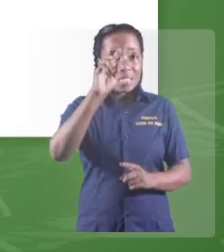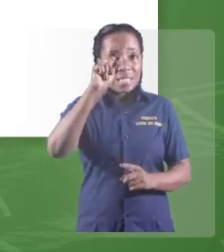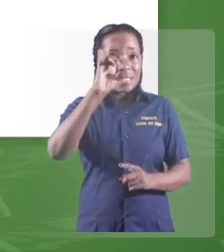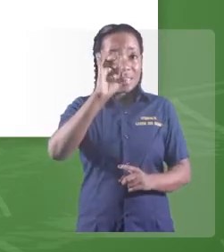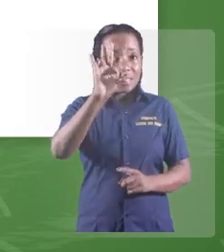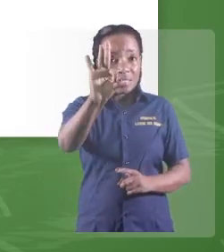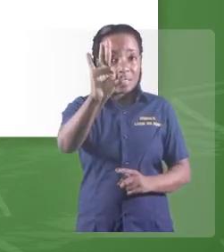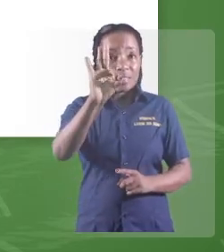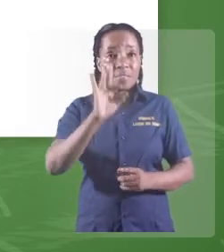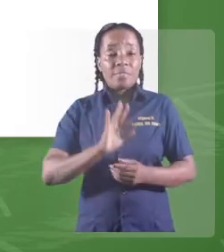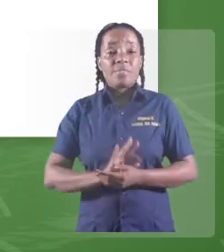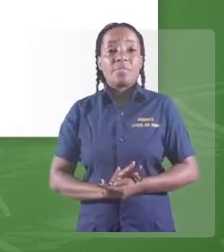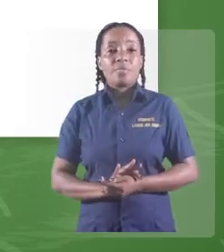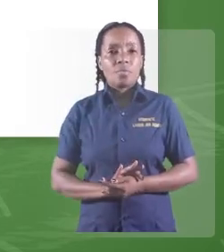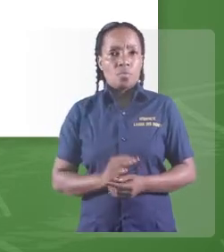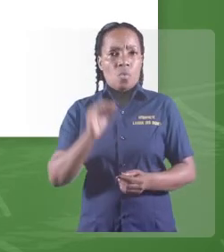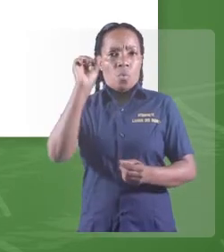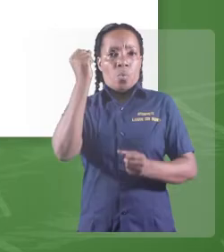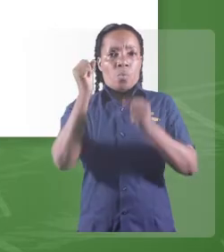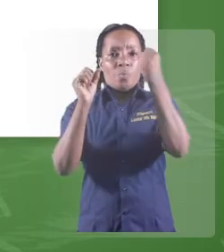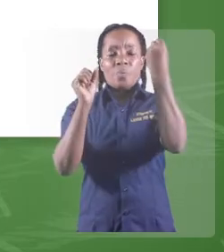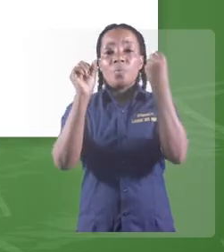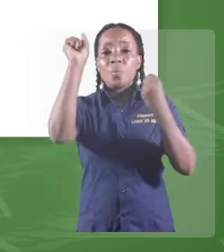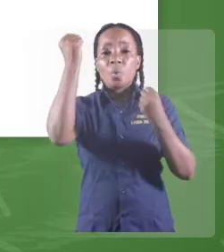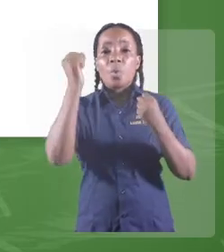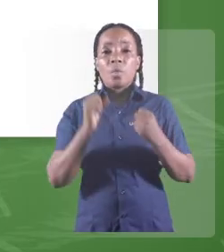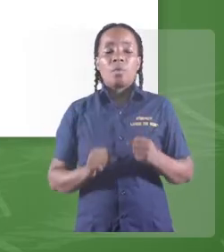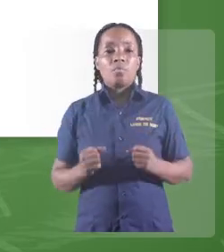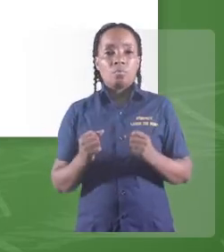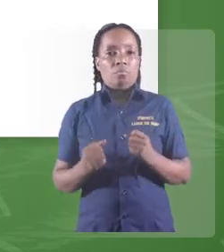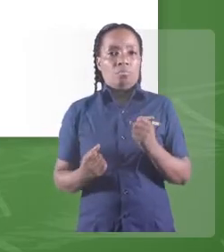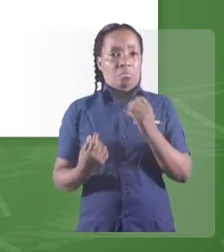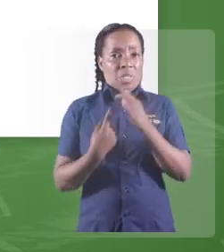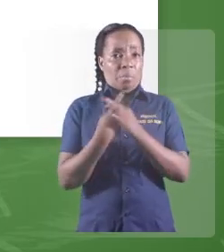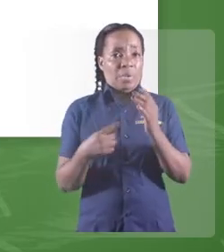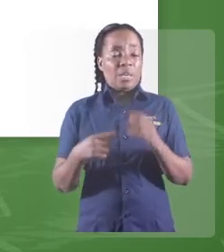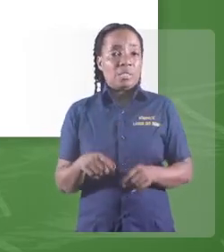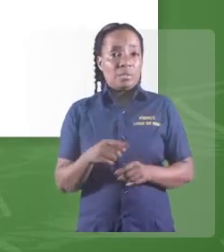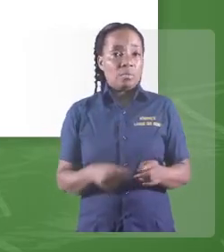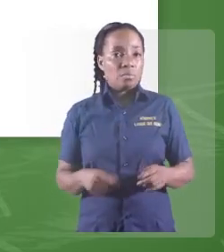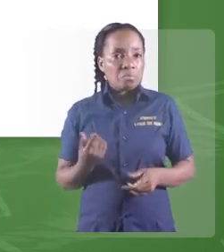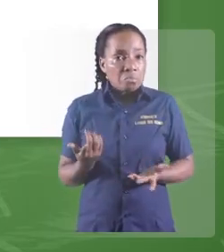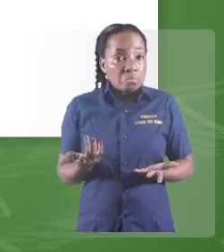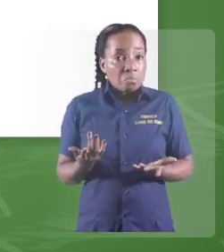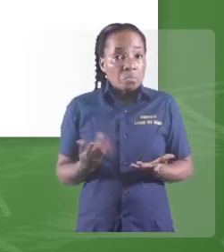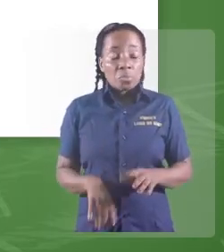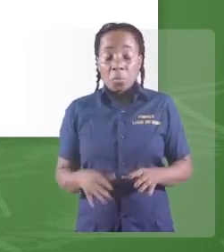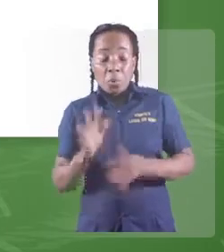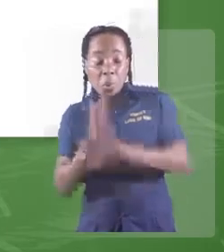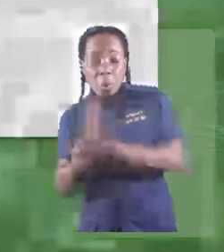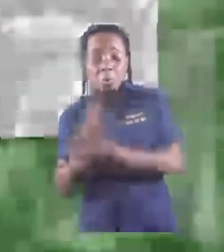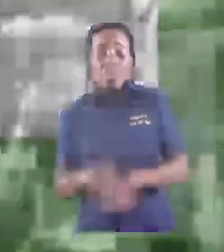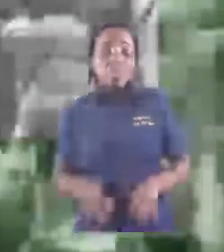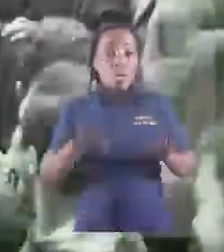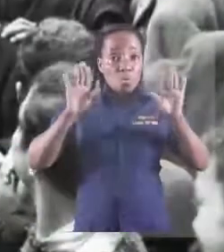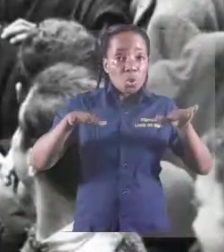allemande, des émeutes éclatent à Sétif entre musulmans et Français d'Algérie.